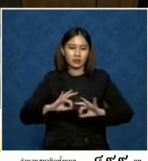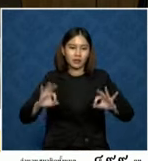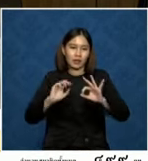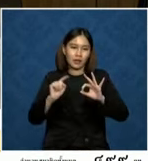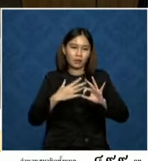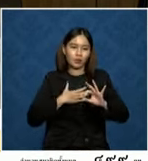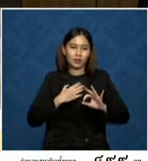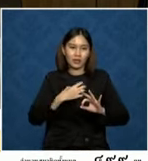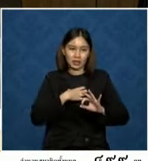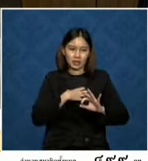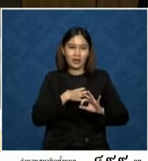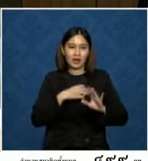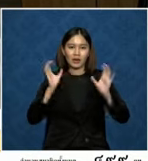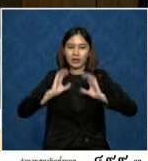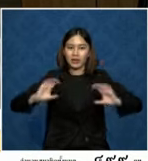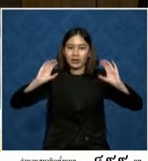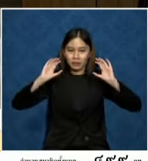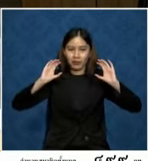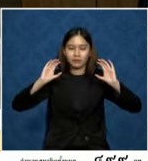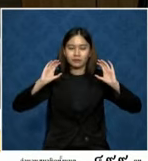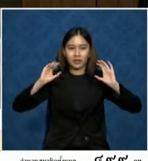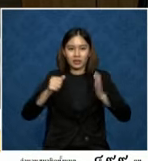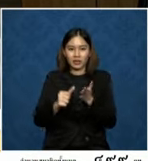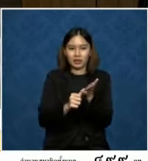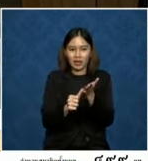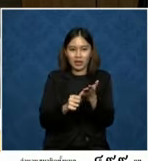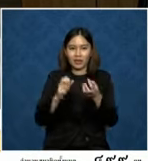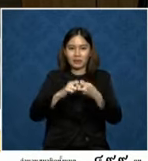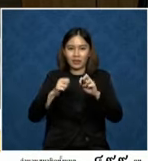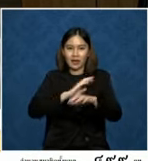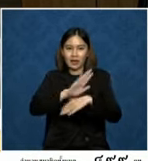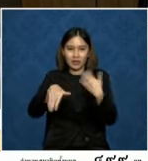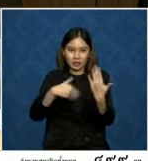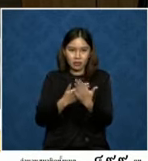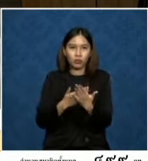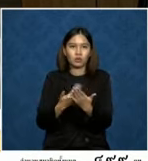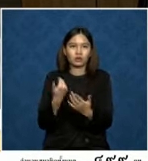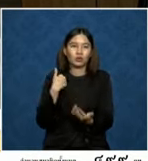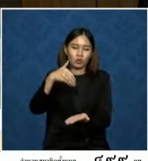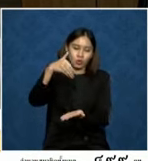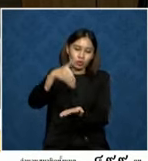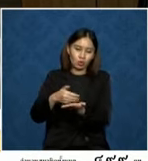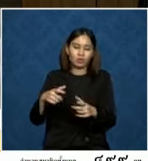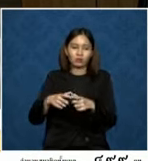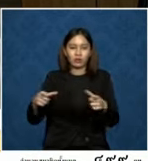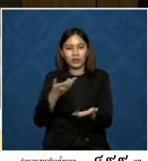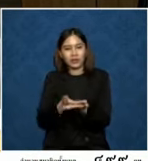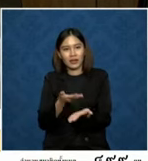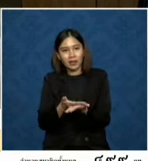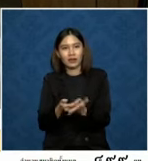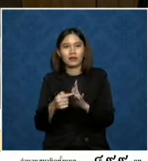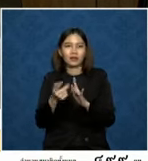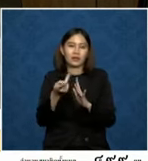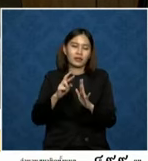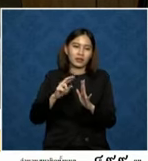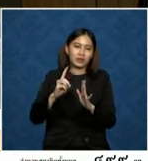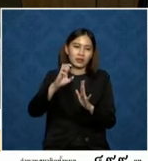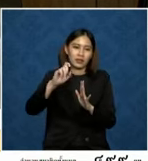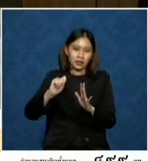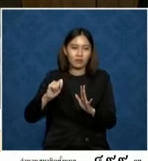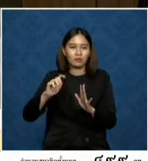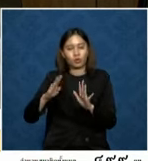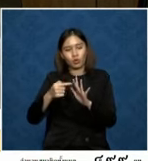อยากจะให้รัฐบาลนั้นไปแก้ไขปัญหาเหล่านี้ไม่ว่าเรื่องศูนย์ข้อมูลเช็คเรื่องข้อมูลเครดิตบูโรนะครับเรื่อง